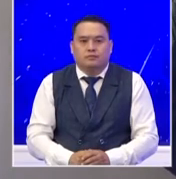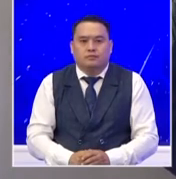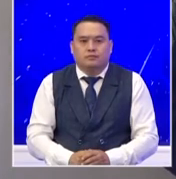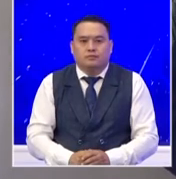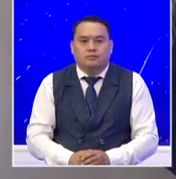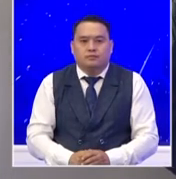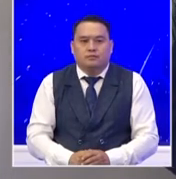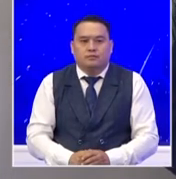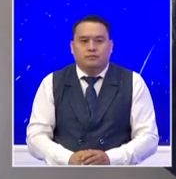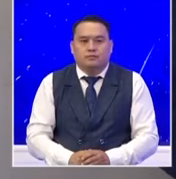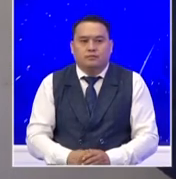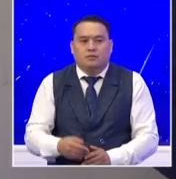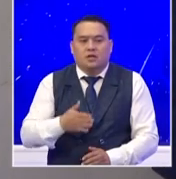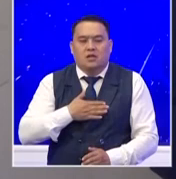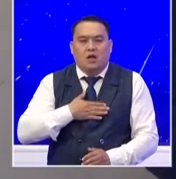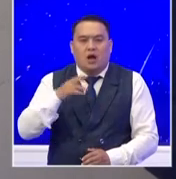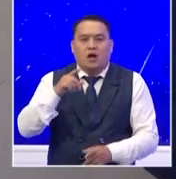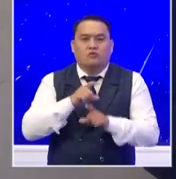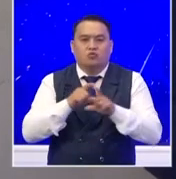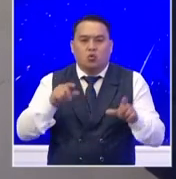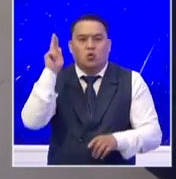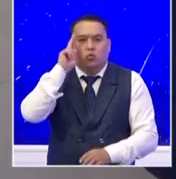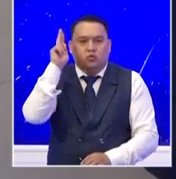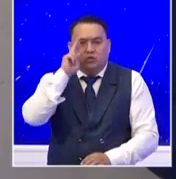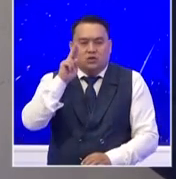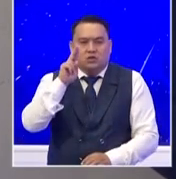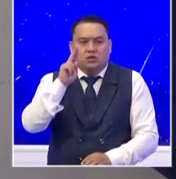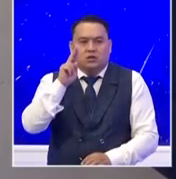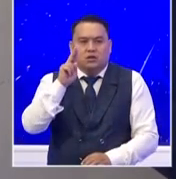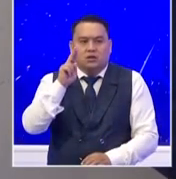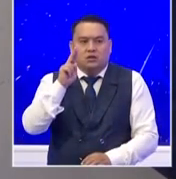Я в школе училась, а когда